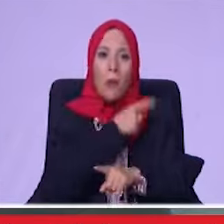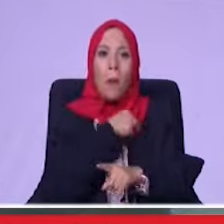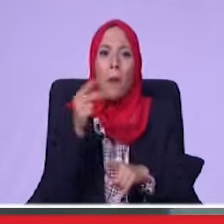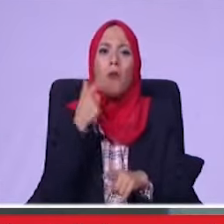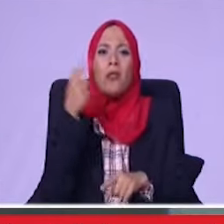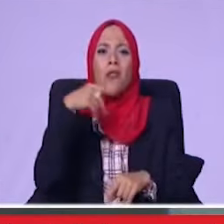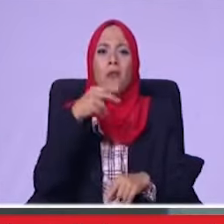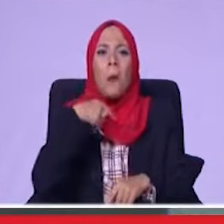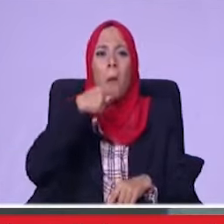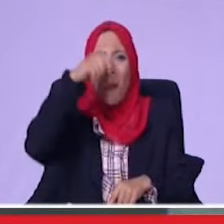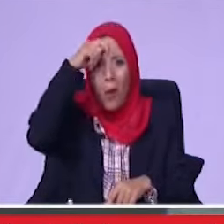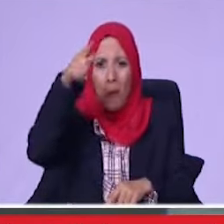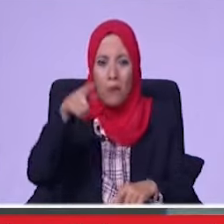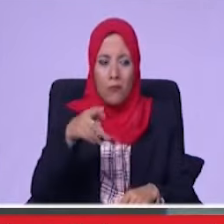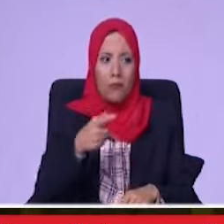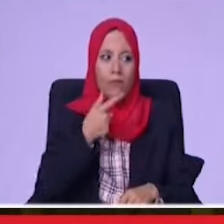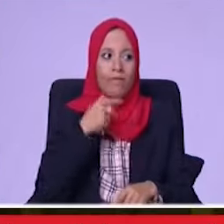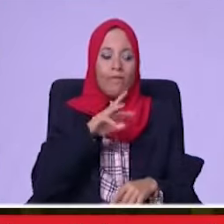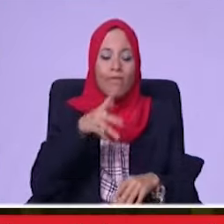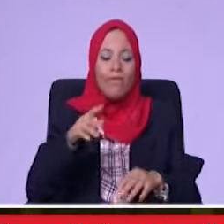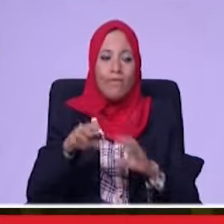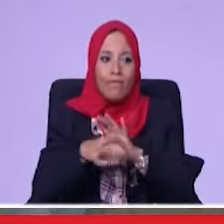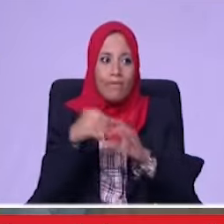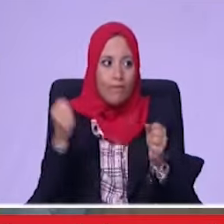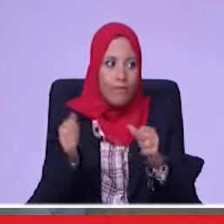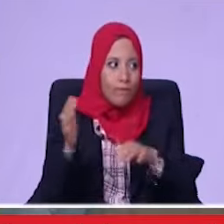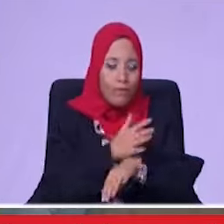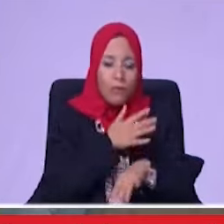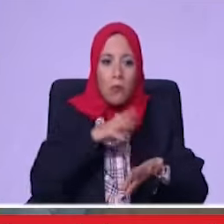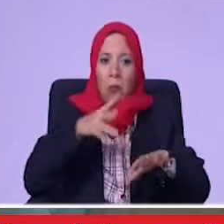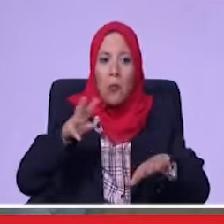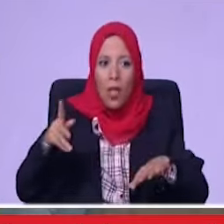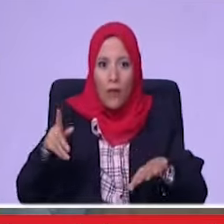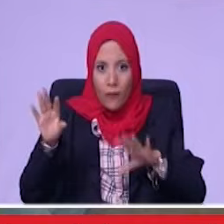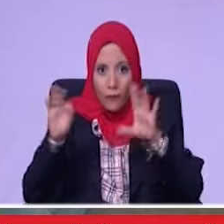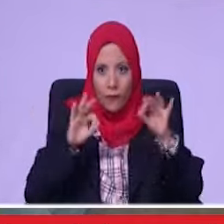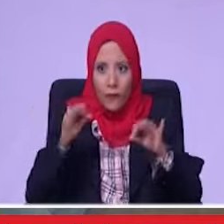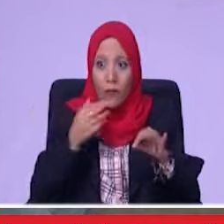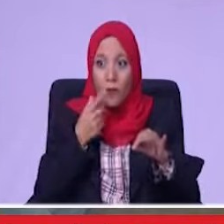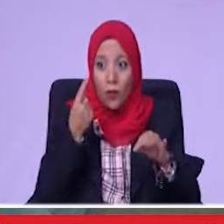وابراهيم الثلاثه. ممكن نعرف انواع الاصابات ايه؟ انواع الاصابات ان عبد الكريم